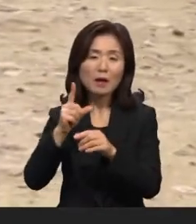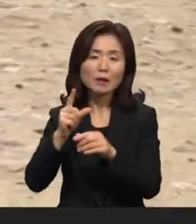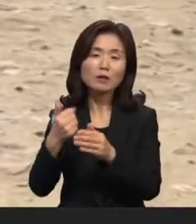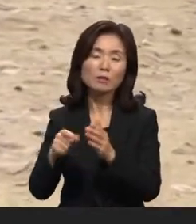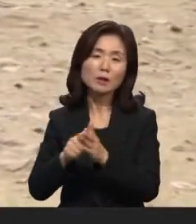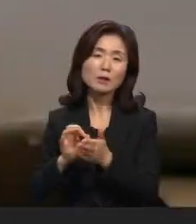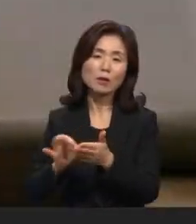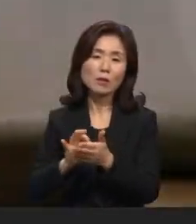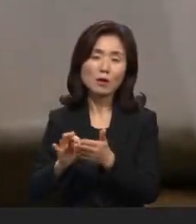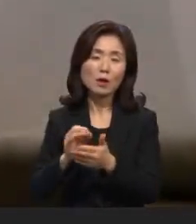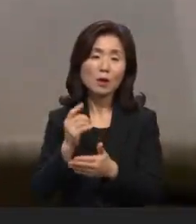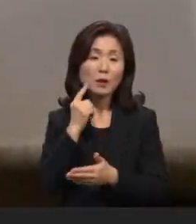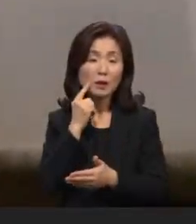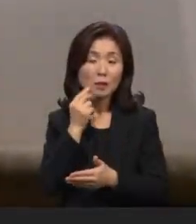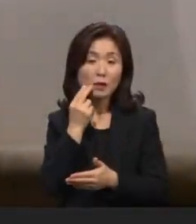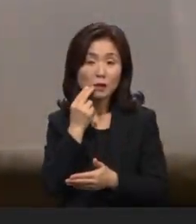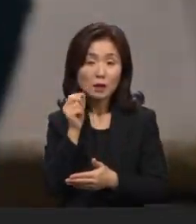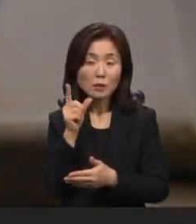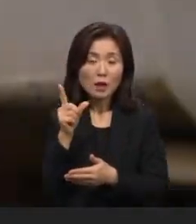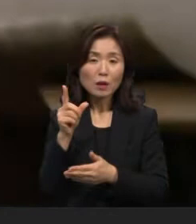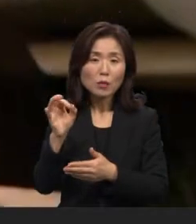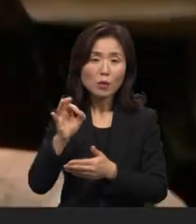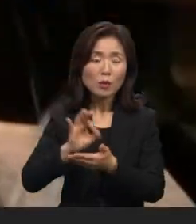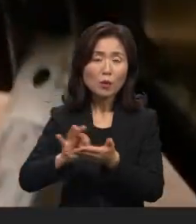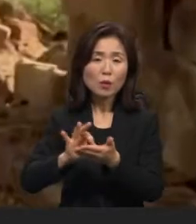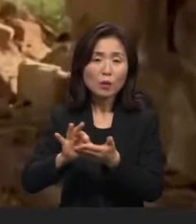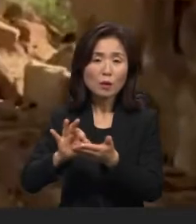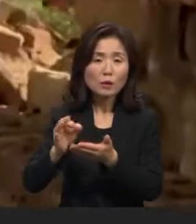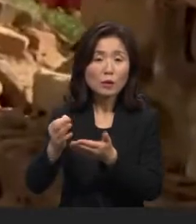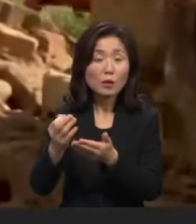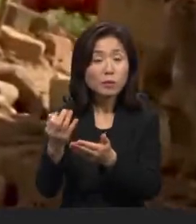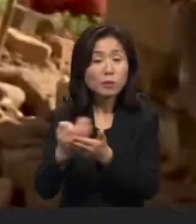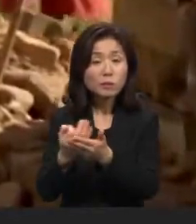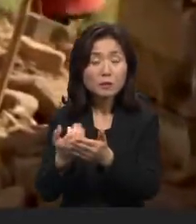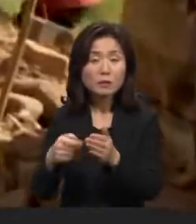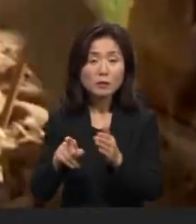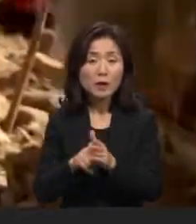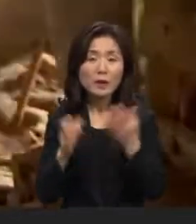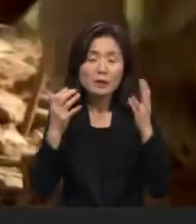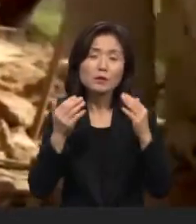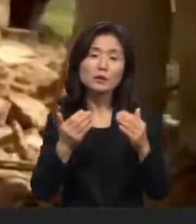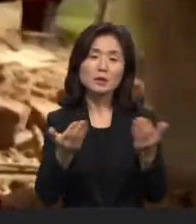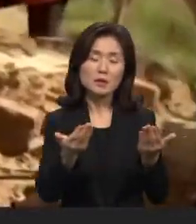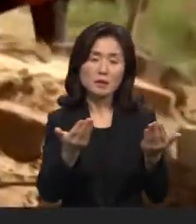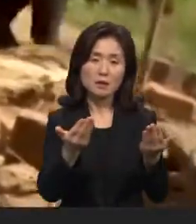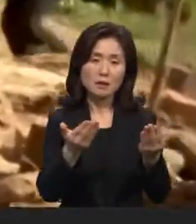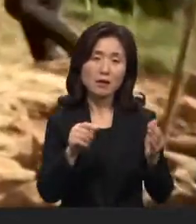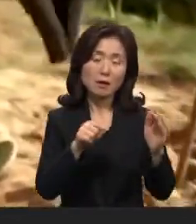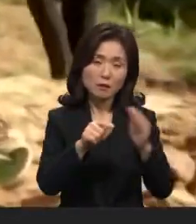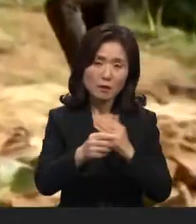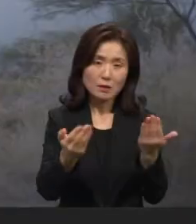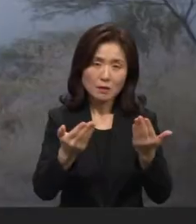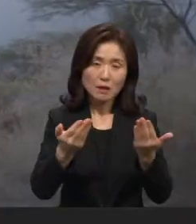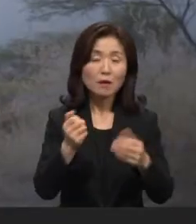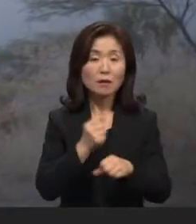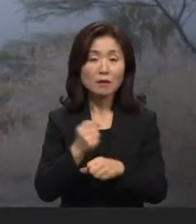배터리 충전 비용을 벌기 위해 아이들은 일터로 나가거나 왕복 5시간 정도를 걸어서 충전소를 이용해야